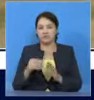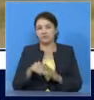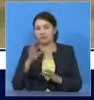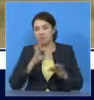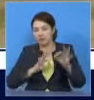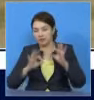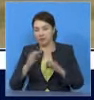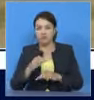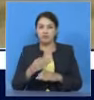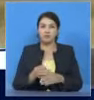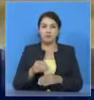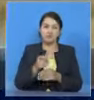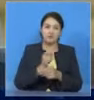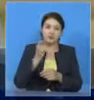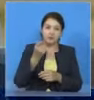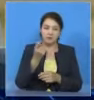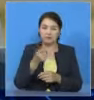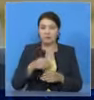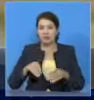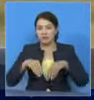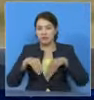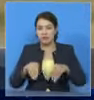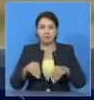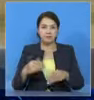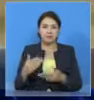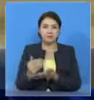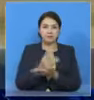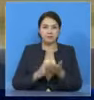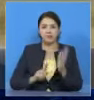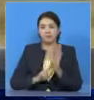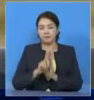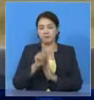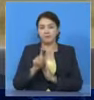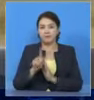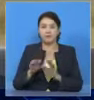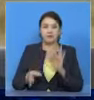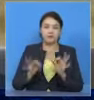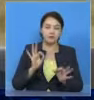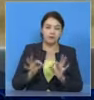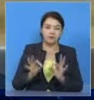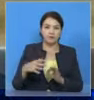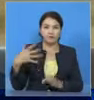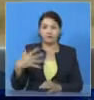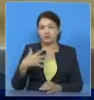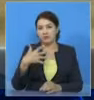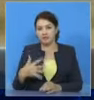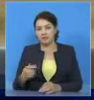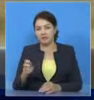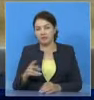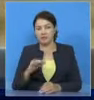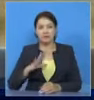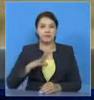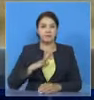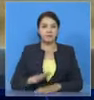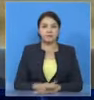егілді. Қазіргі таңда 4 мың гектар дән дақылдар жинау жұмыстары басталды. Орташа түсімі 5-5 центнерден шығып отыр